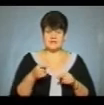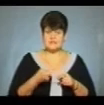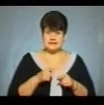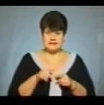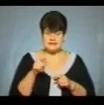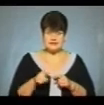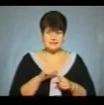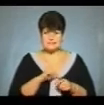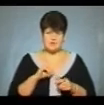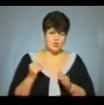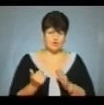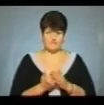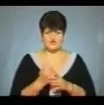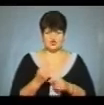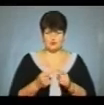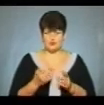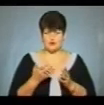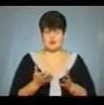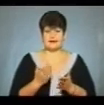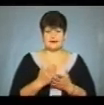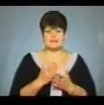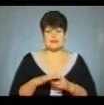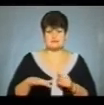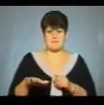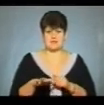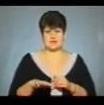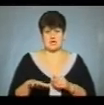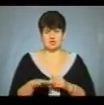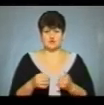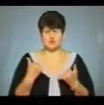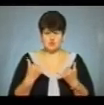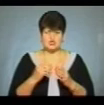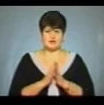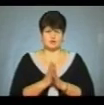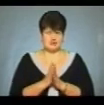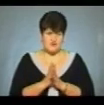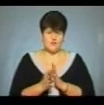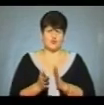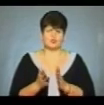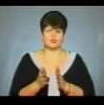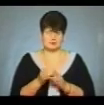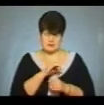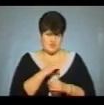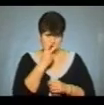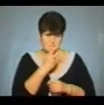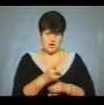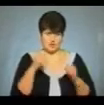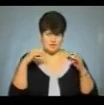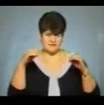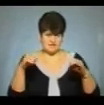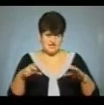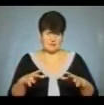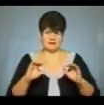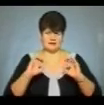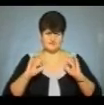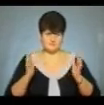саме найновіше покоління, яке зараз є з майданчиків, з такою сучасною травою. Самі ви бачите освітлення, трибуни, в Тернополі